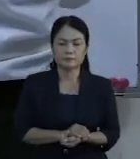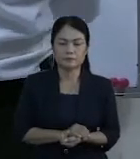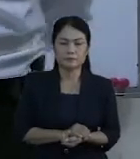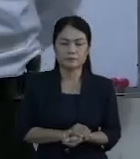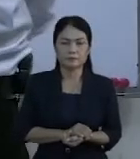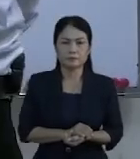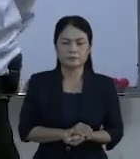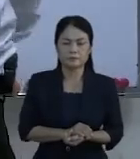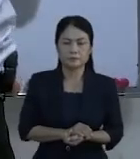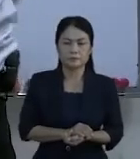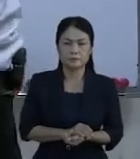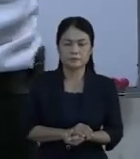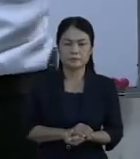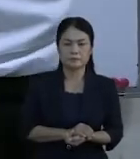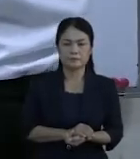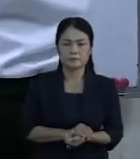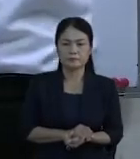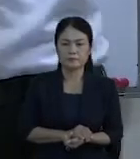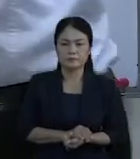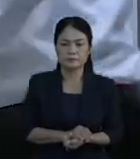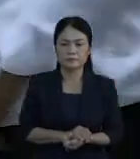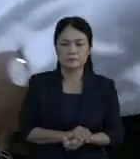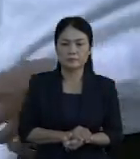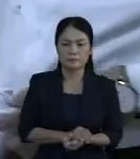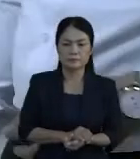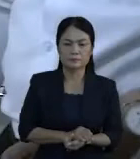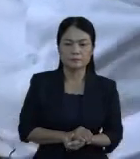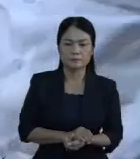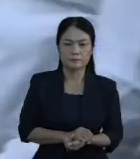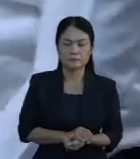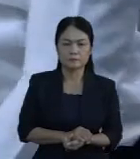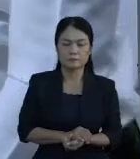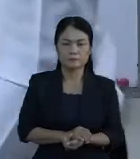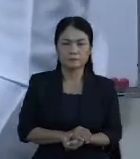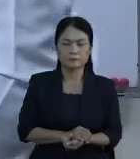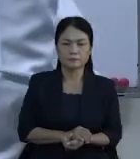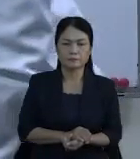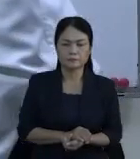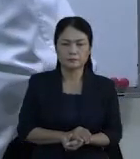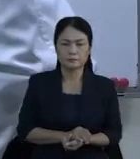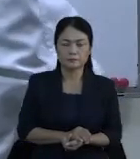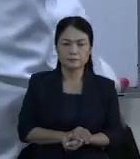và con kịch con mới hay còn thơ mùi này tí ở hai nó con á